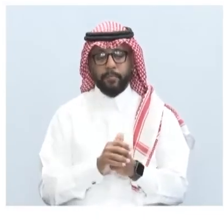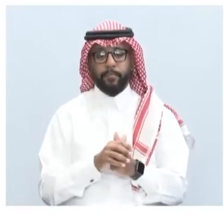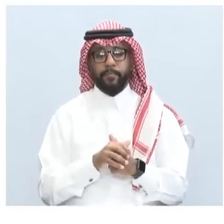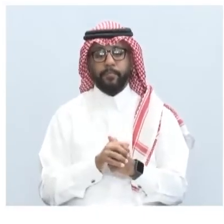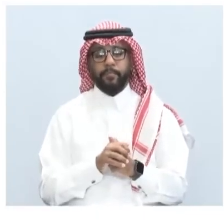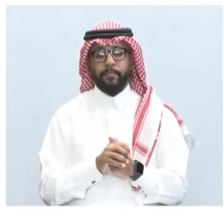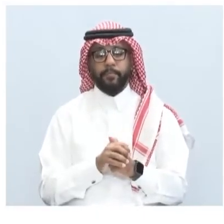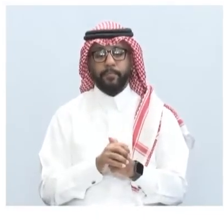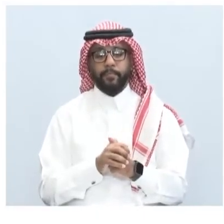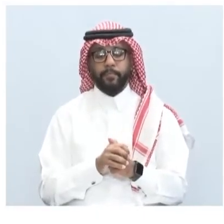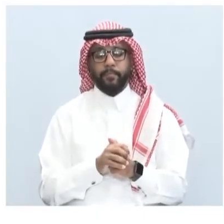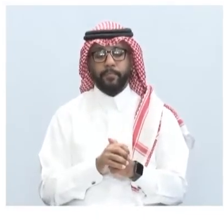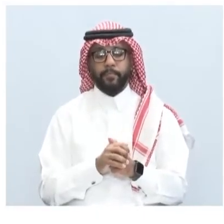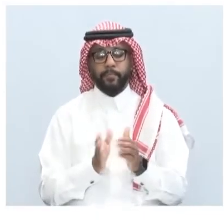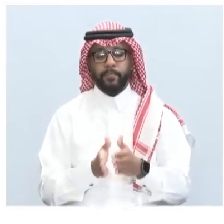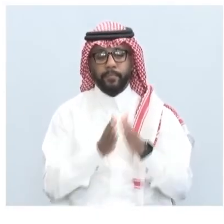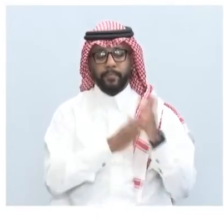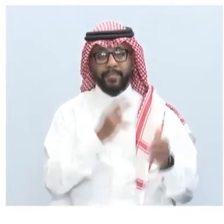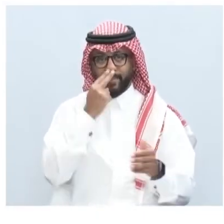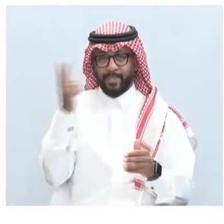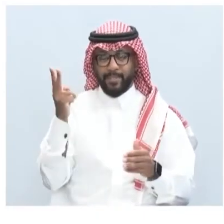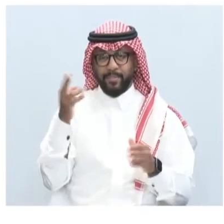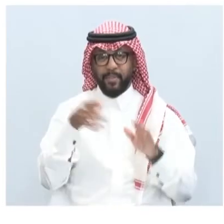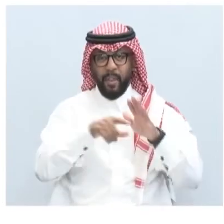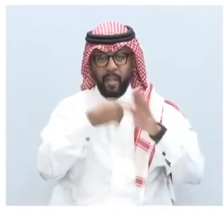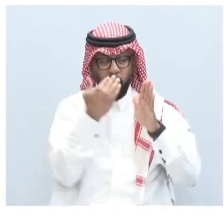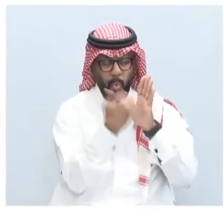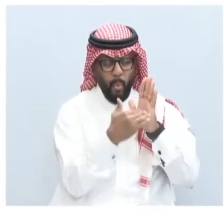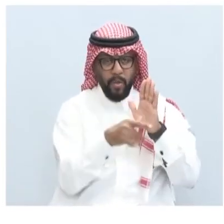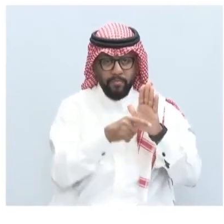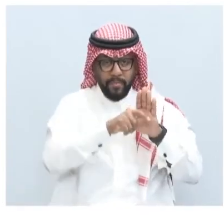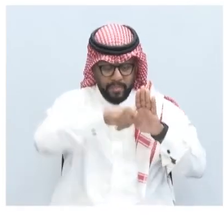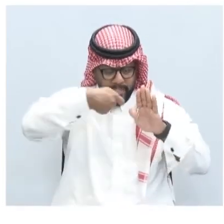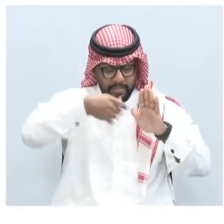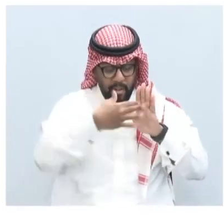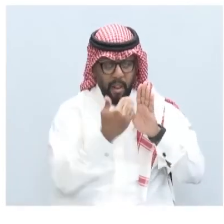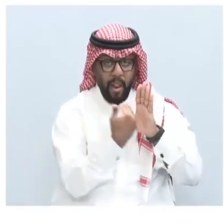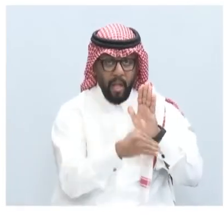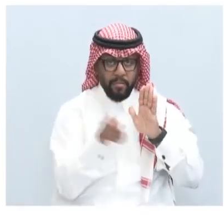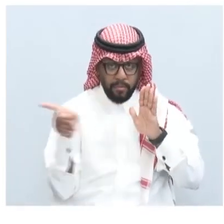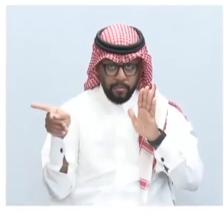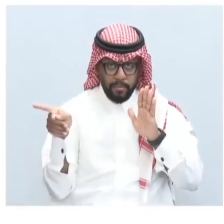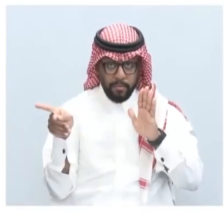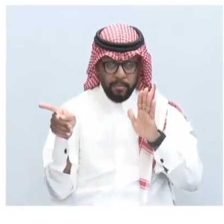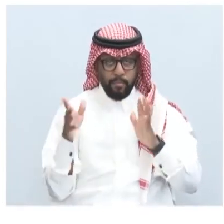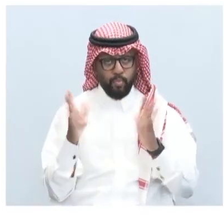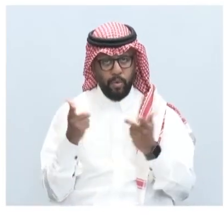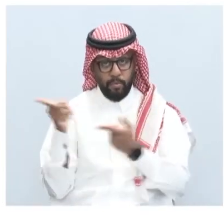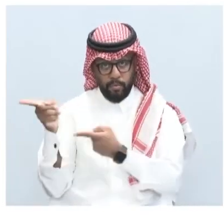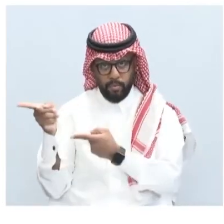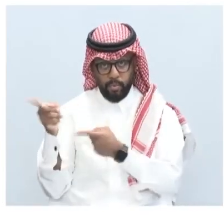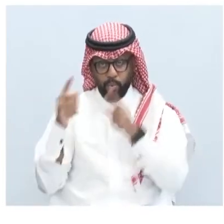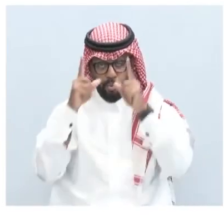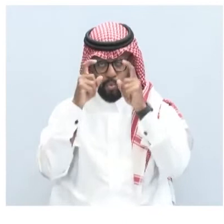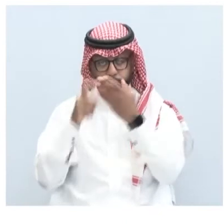ناتي ونذكر مثال لخف او جورب لا يتحقق فيه هذا الشرط مثل